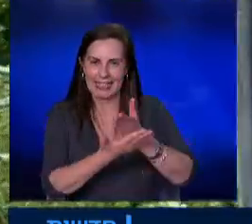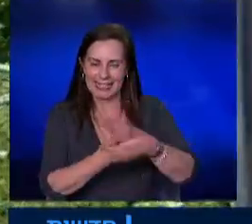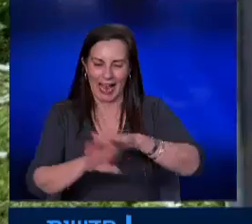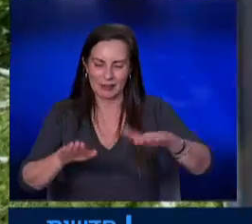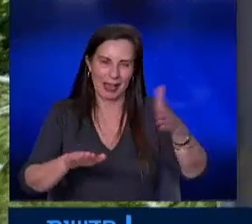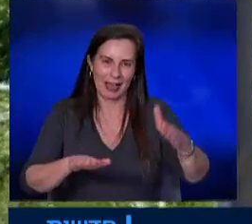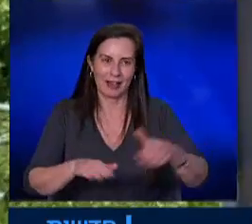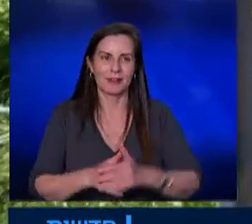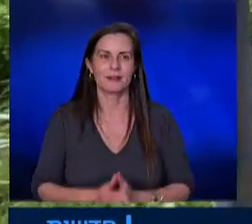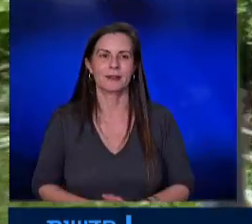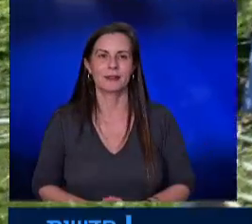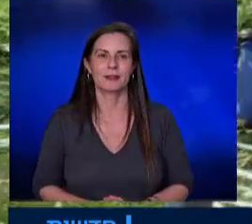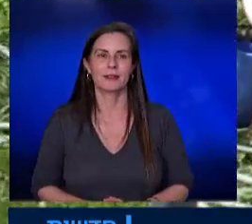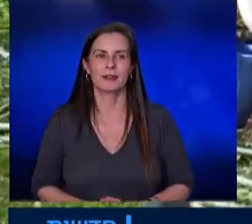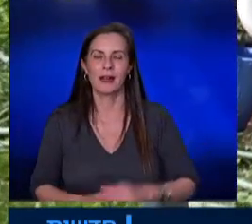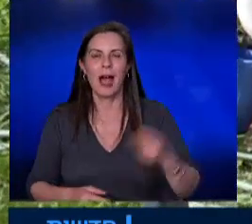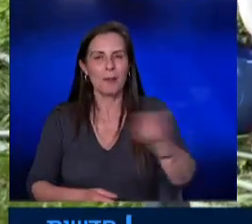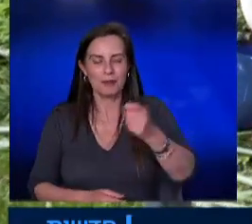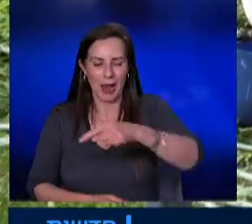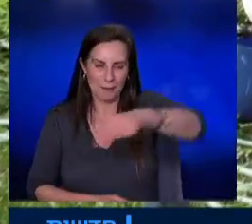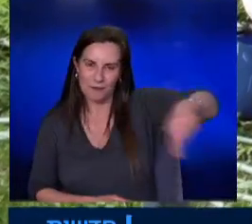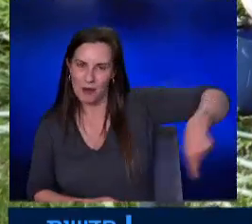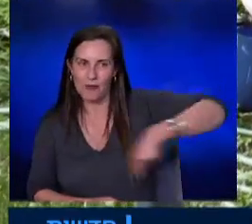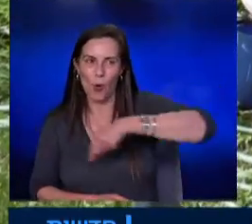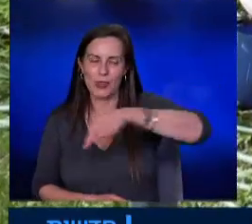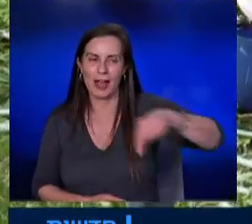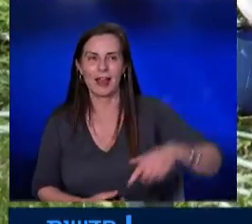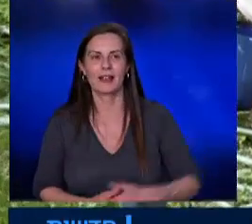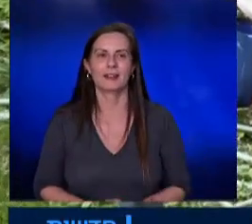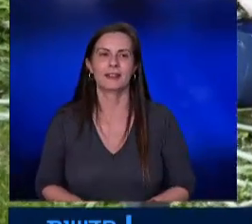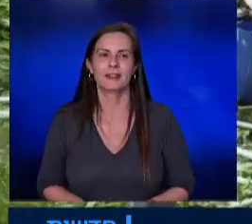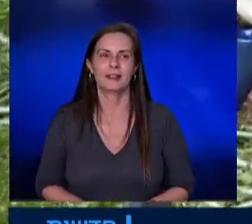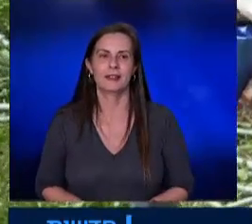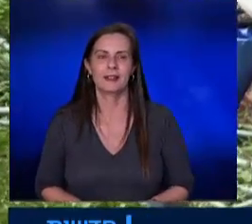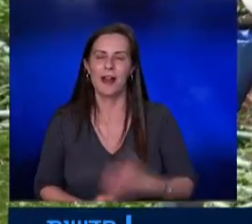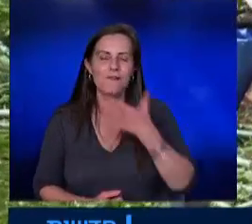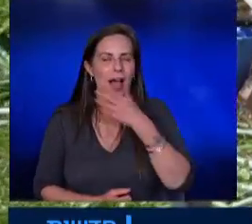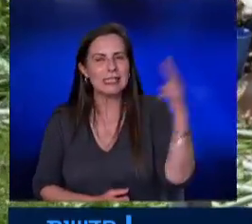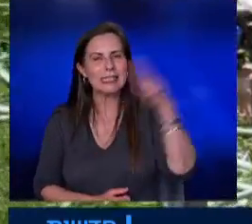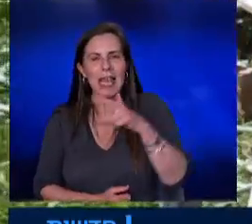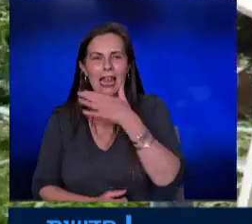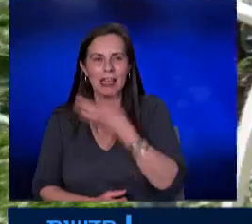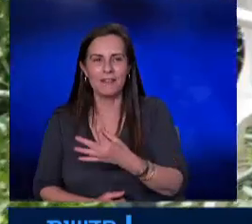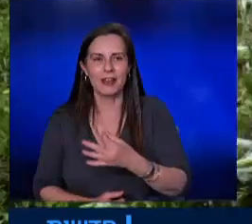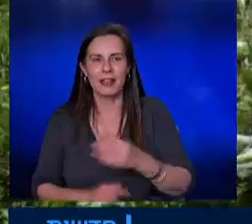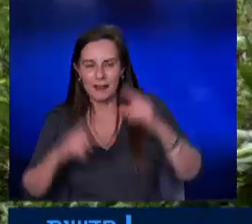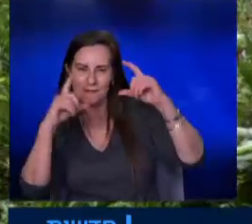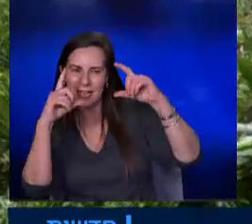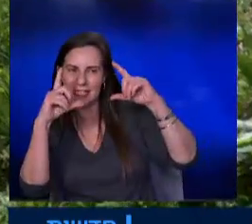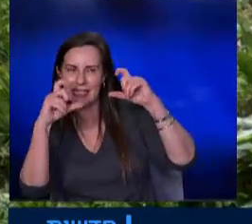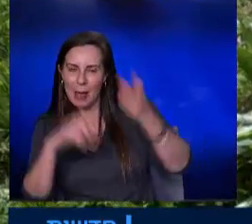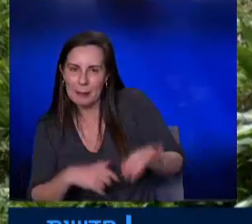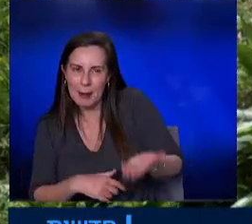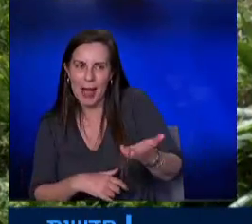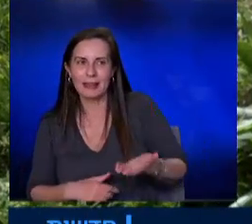הזה. הצינור היפה הזה היה מפוטל מאחורה. והיה לו צל יפה כזה, וצילמתי את זה